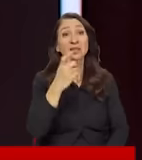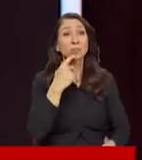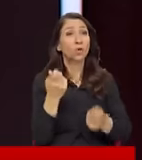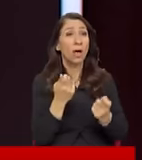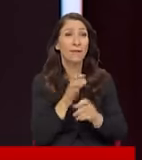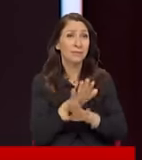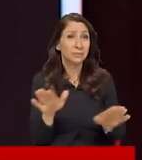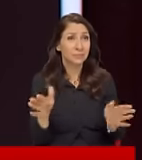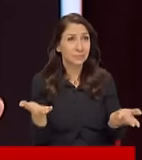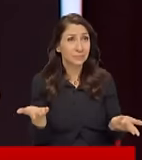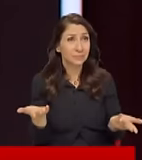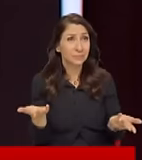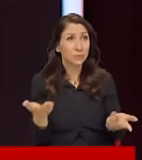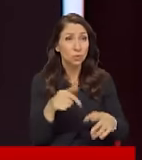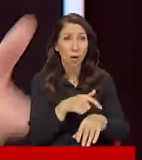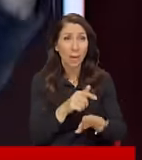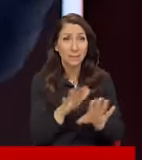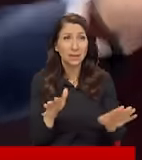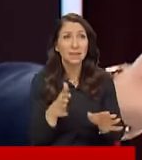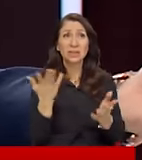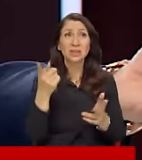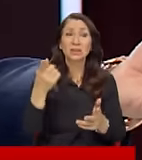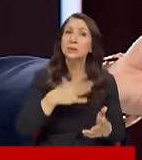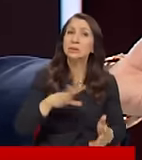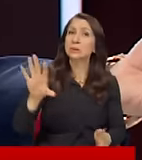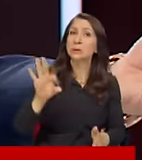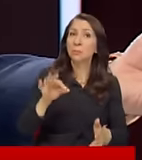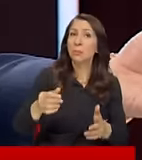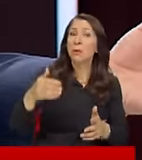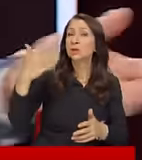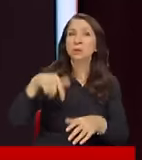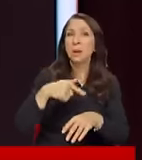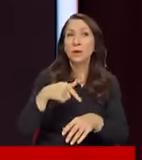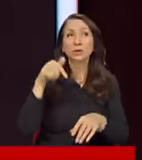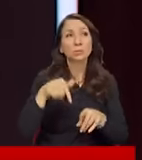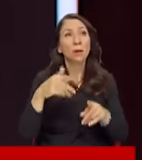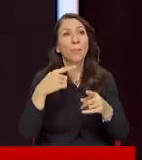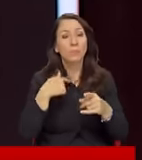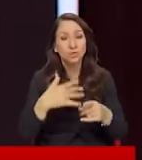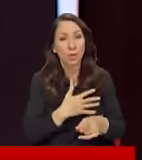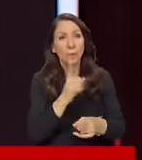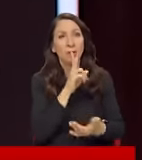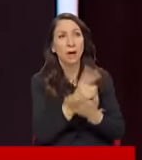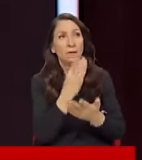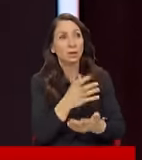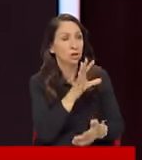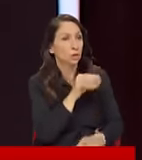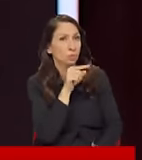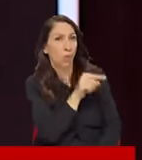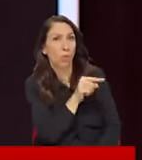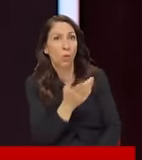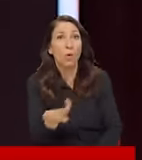görev yapmışsınız. Görev döneminiz bitti. Nasıl siz tercih edildiniz başka bir zaman? Şimdi partimiz bir karar verdi ve tercih